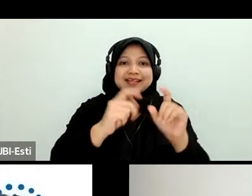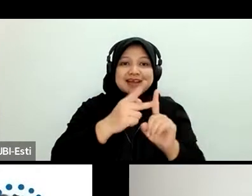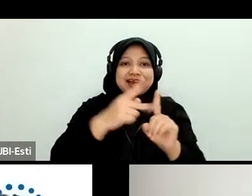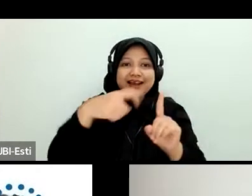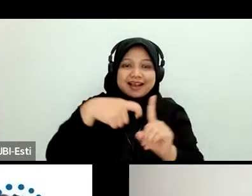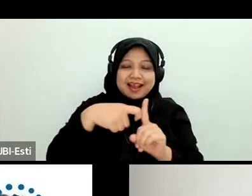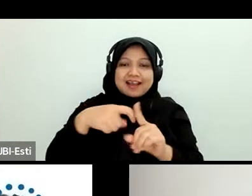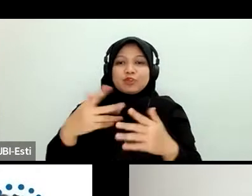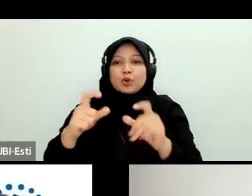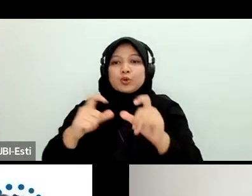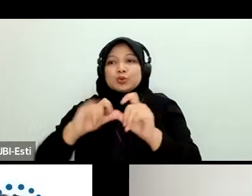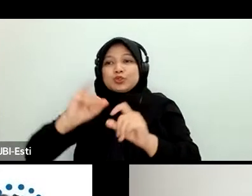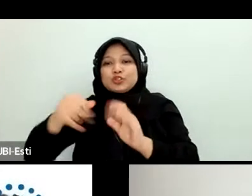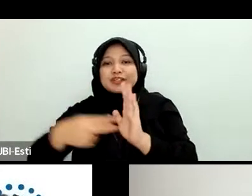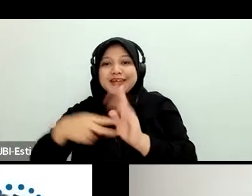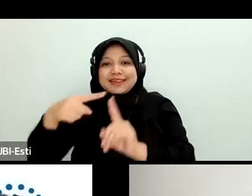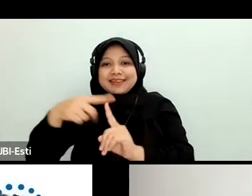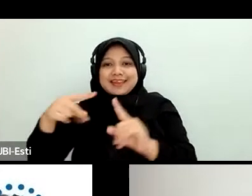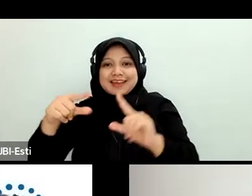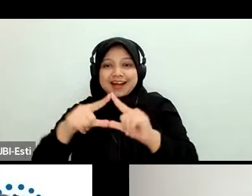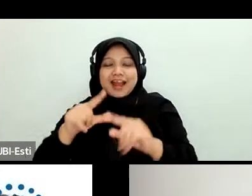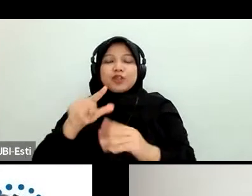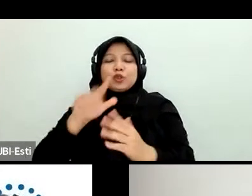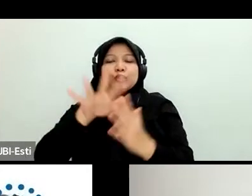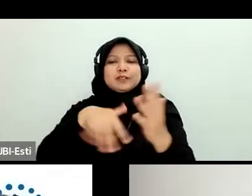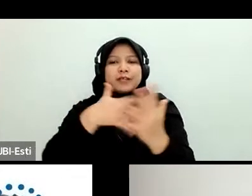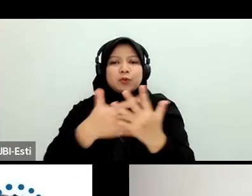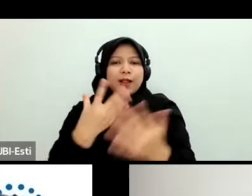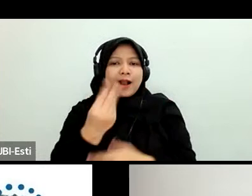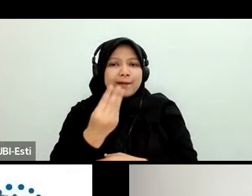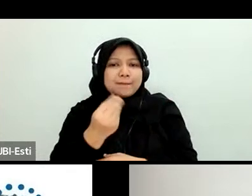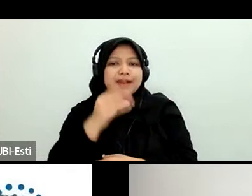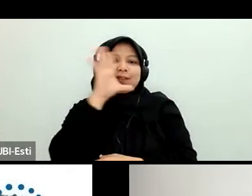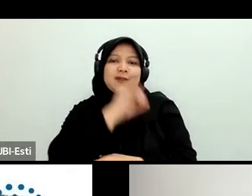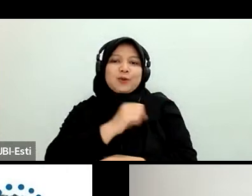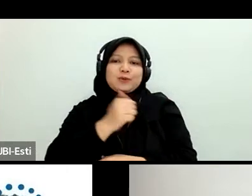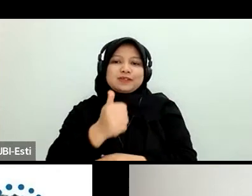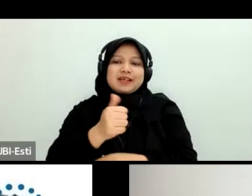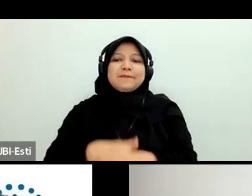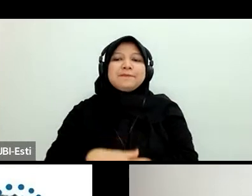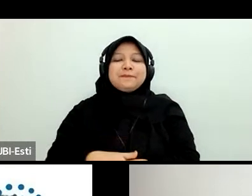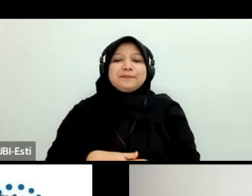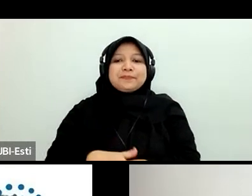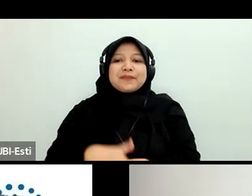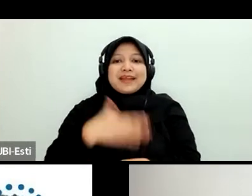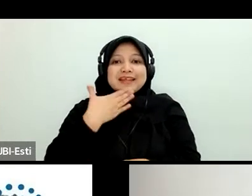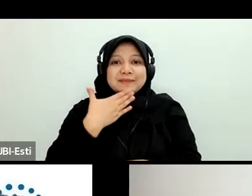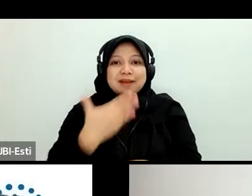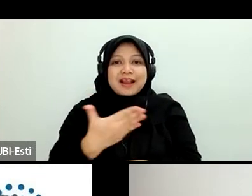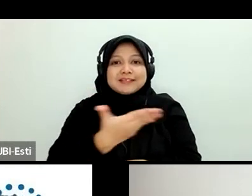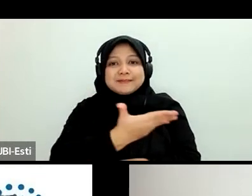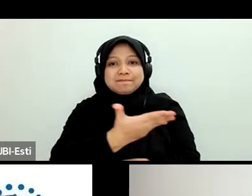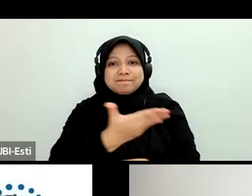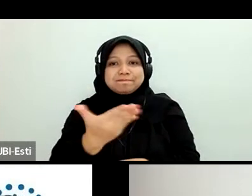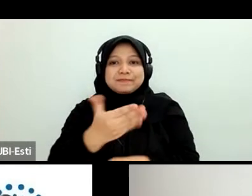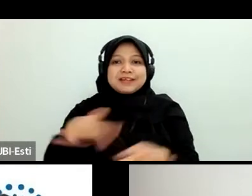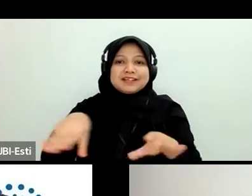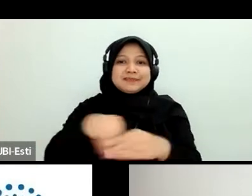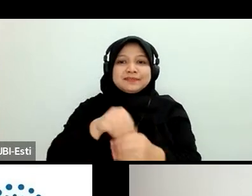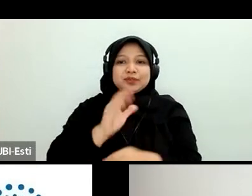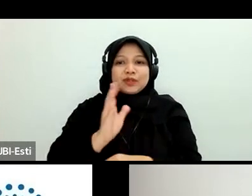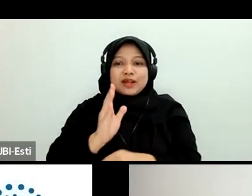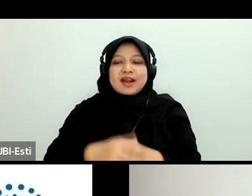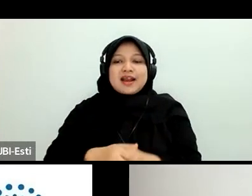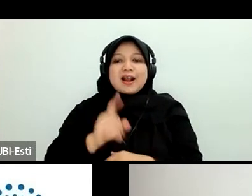jadwalnya saya Tutup Bapak Ibu teman-teman sekalian beli lagi terima kasih kepada semua yang terlibat dan mohon maaf